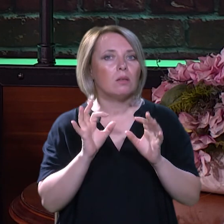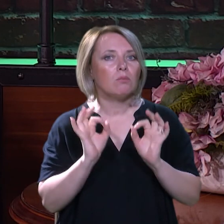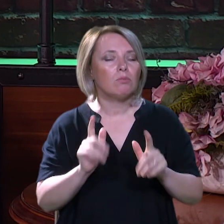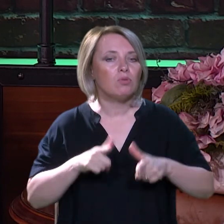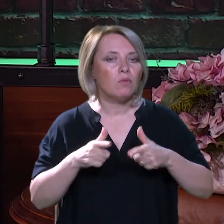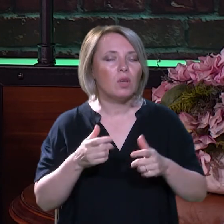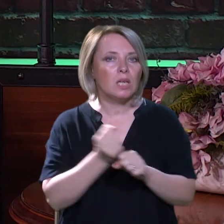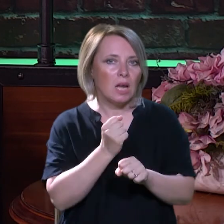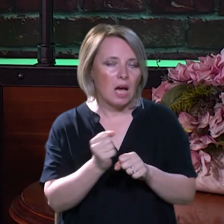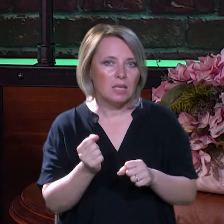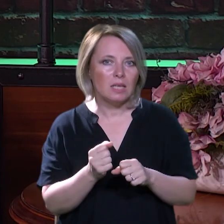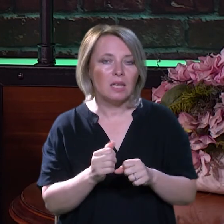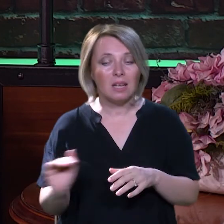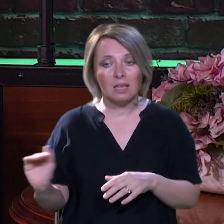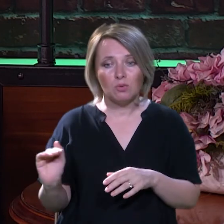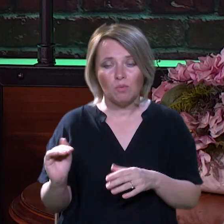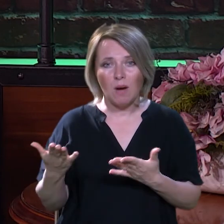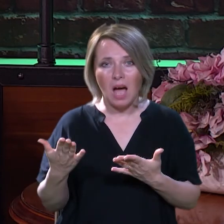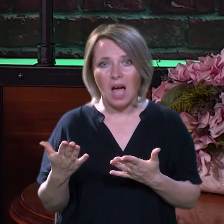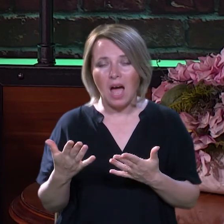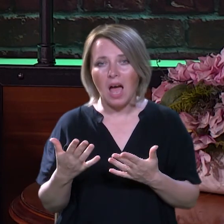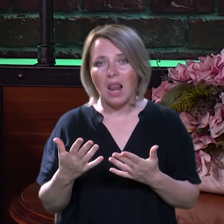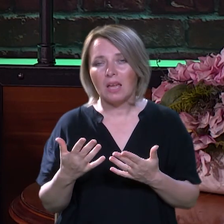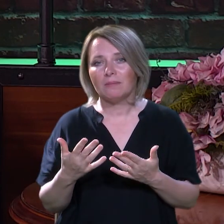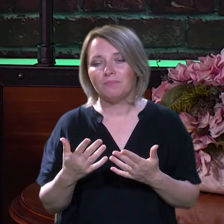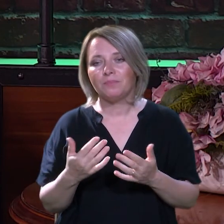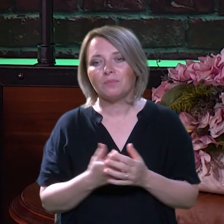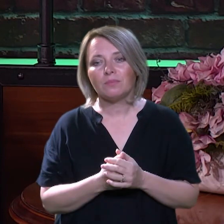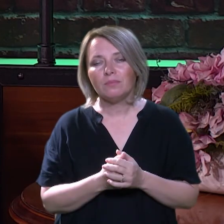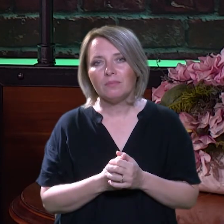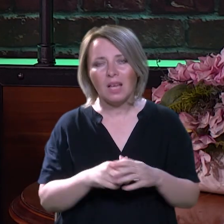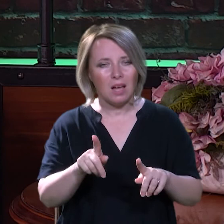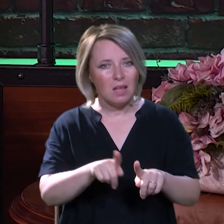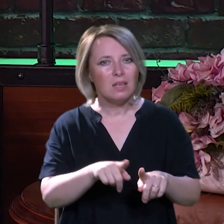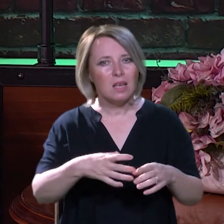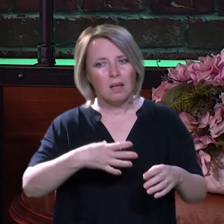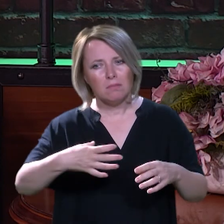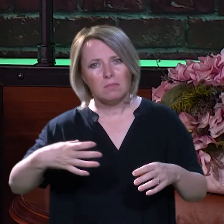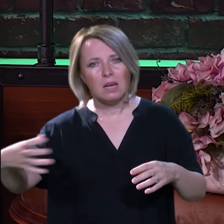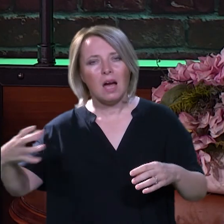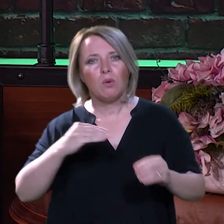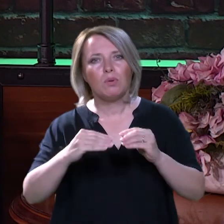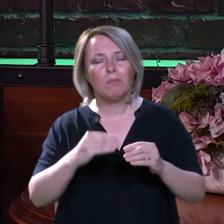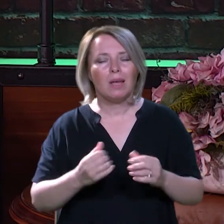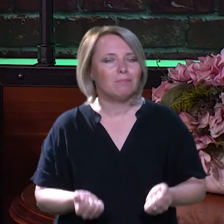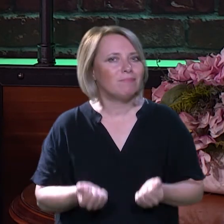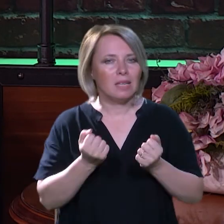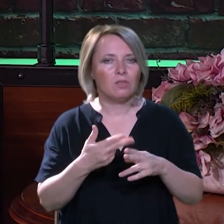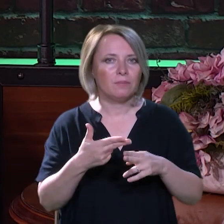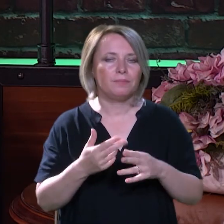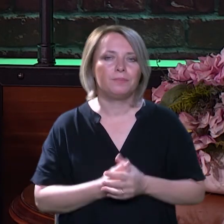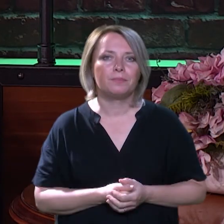i kad su problemi mali, jer onda je veća vjerojatnost da će nestati ili da će se smanjiti, nego kad su dugotrajni i nekako već